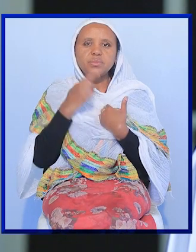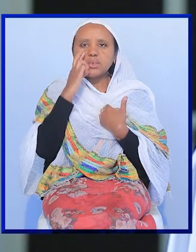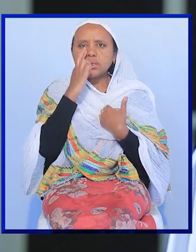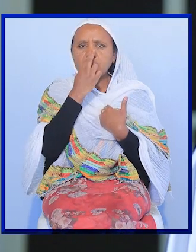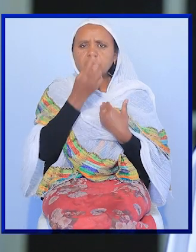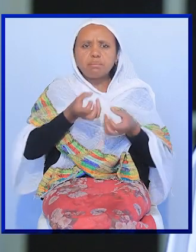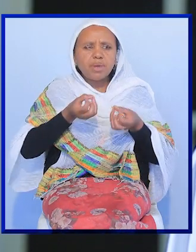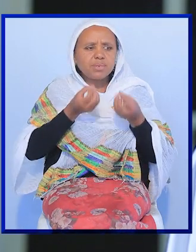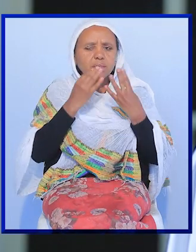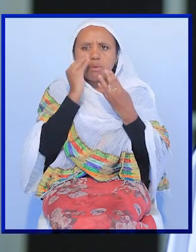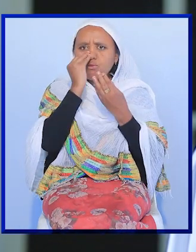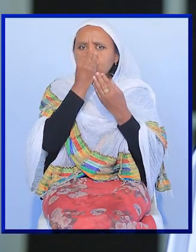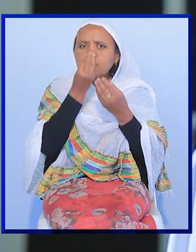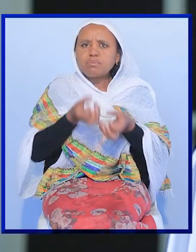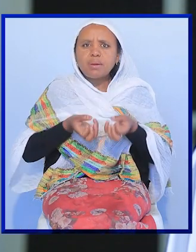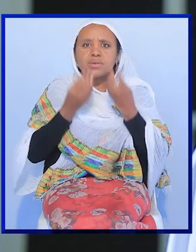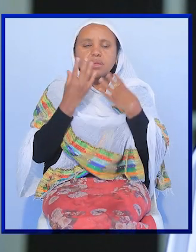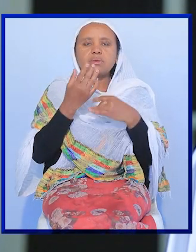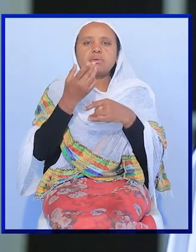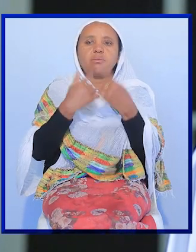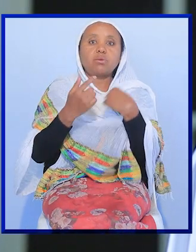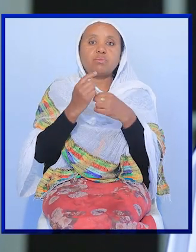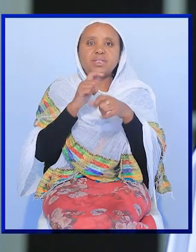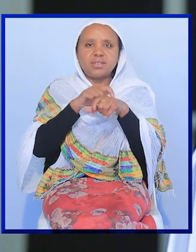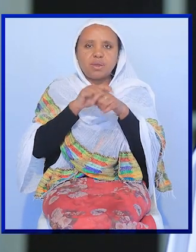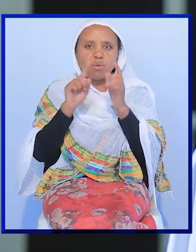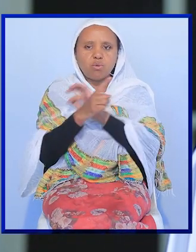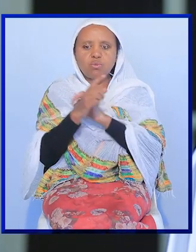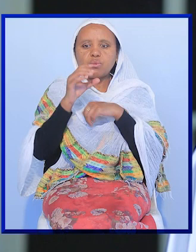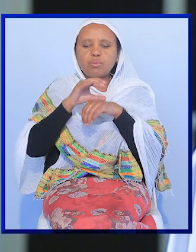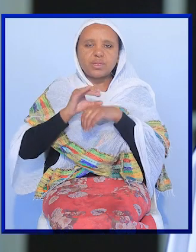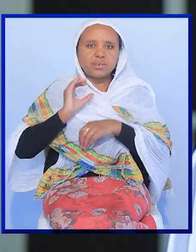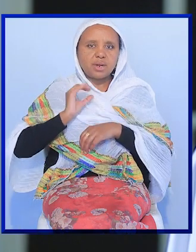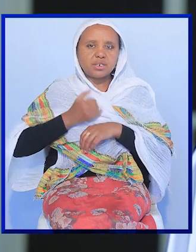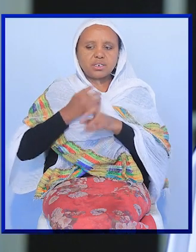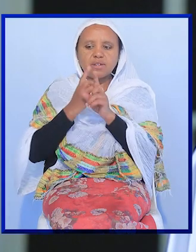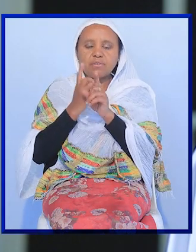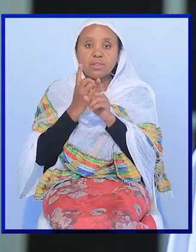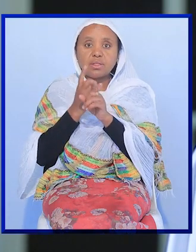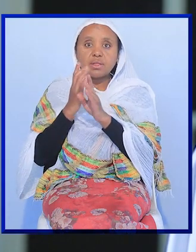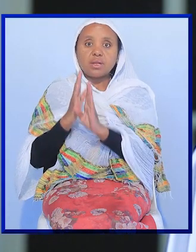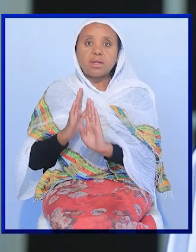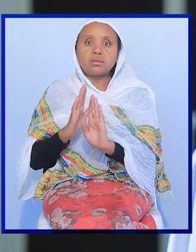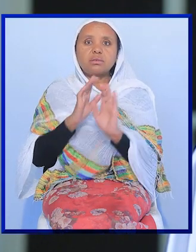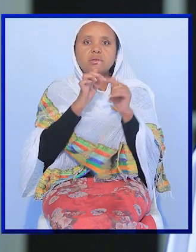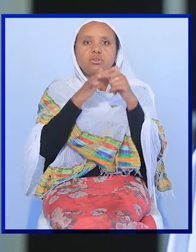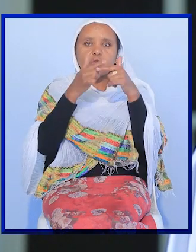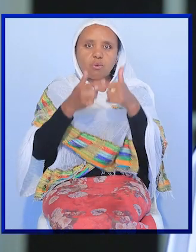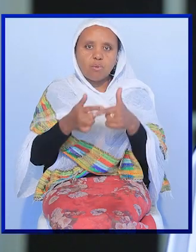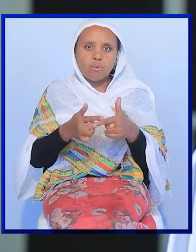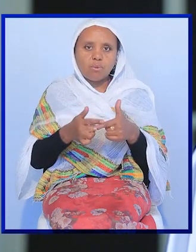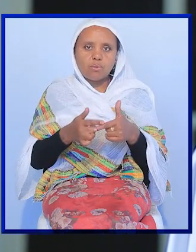ጽጌያት በብዛት አበቦች በብዛት የሚወጡበትም እንደመሆኑ ቤተክርስቲያናችን ከፍጥረታት ደግሞ